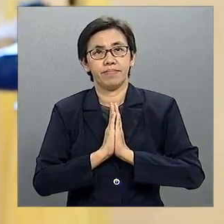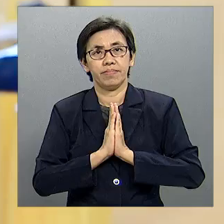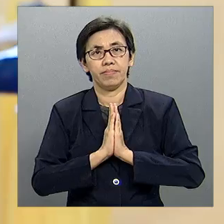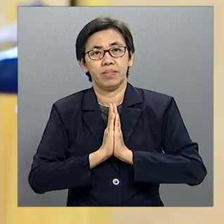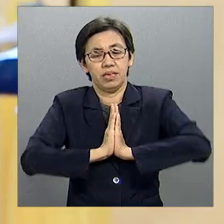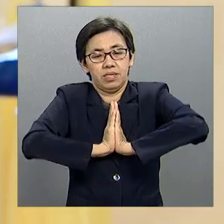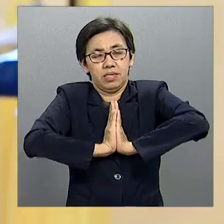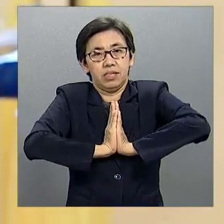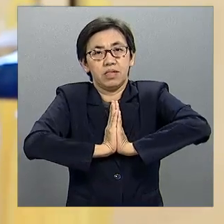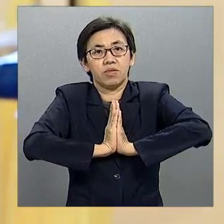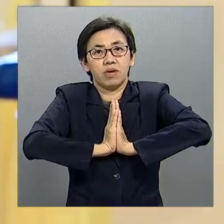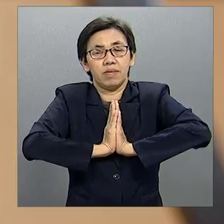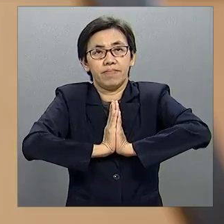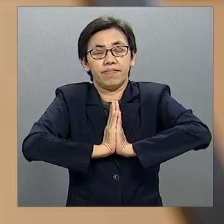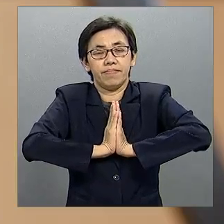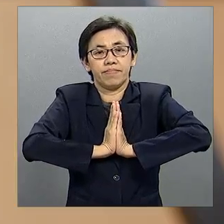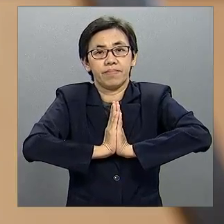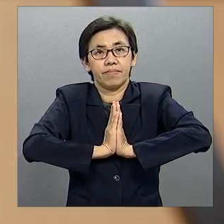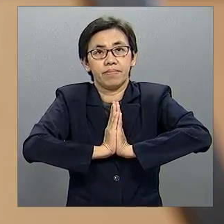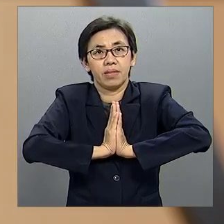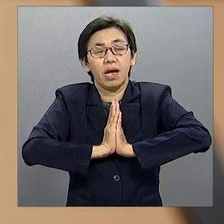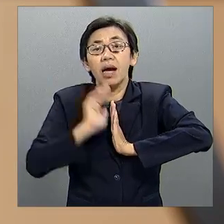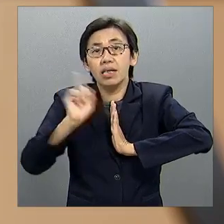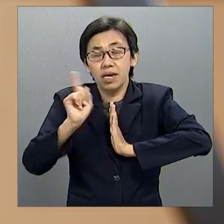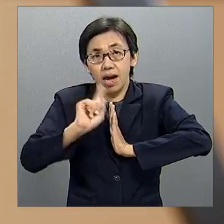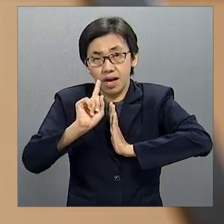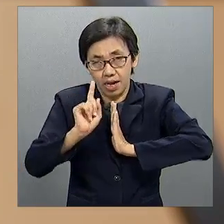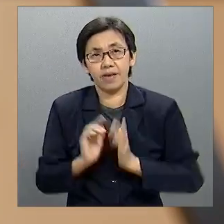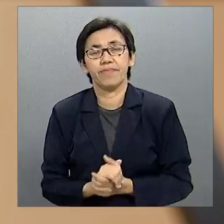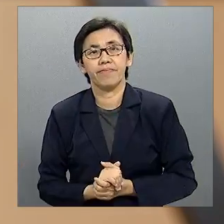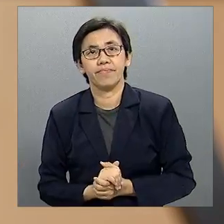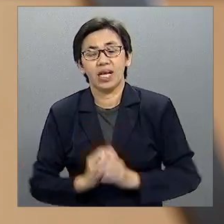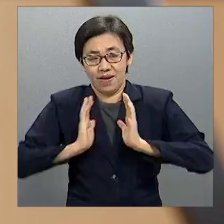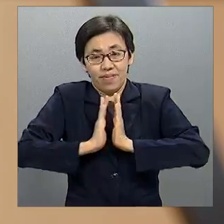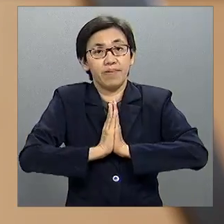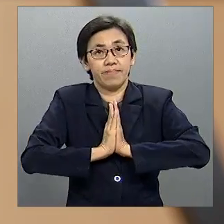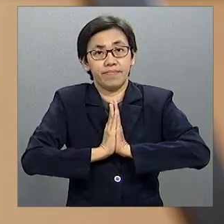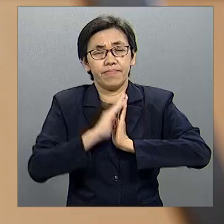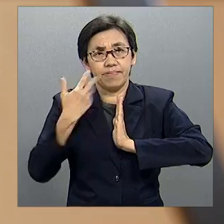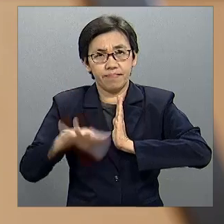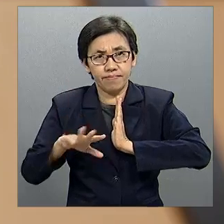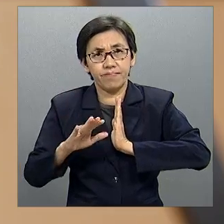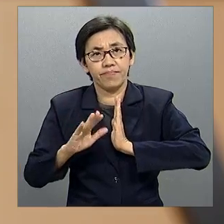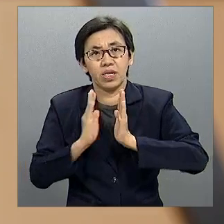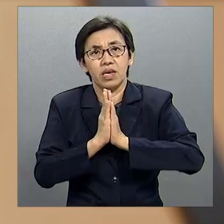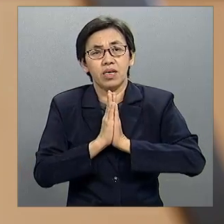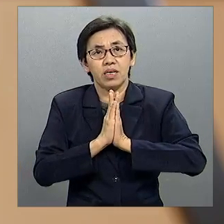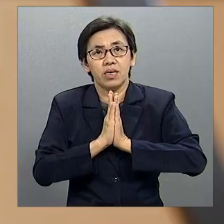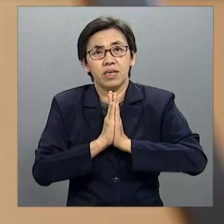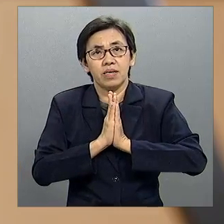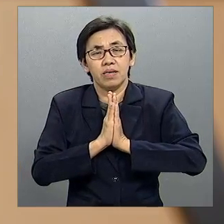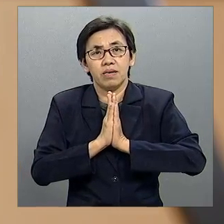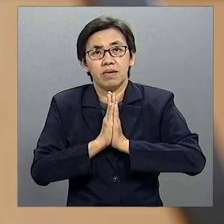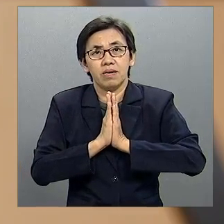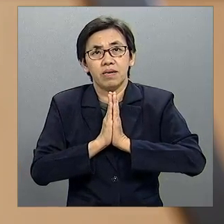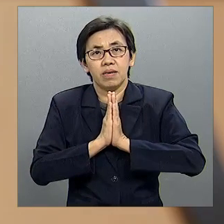ยนะครับหลักการของท่าพวกนี้เนี่ยก็คือเราจะทําให้ไอตัวเค้าเรียกอุโมงค์ตรงเนี้ยนะครับได้รับความเครียดให้มันแคบลงนะ